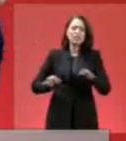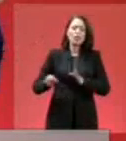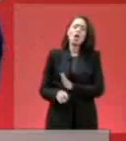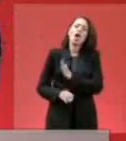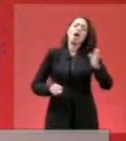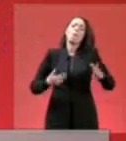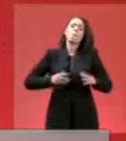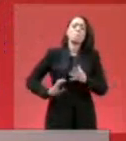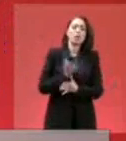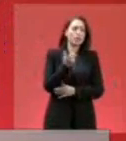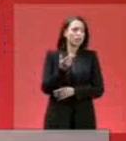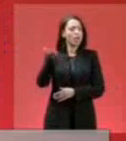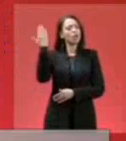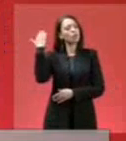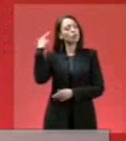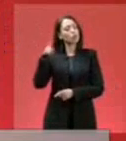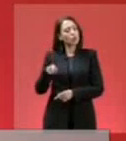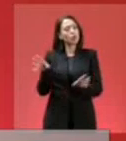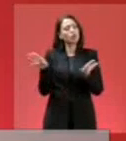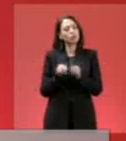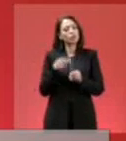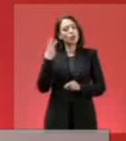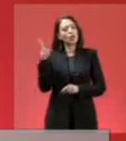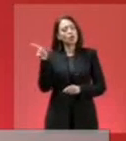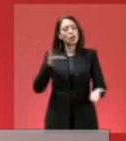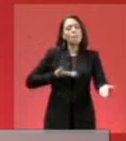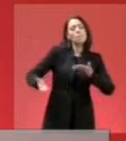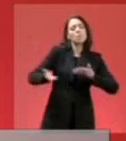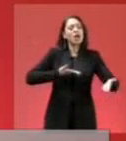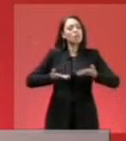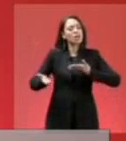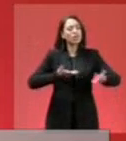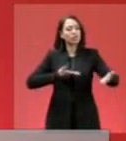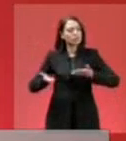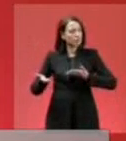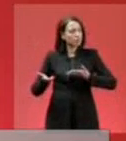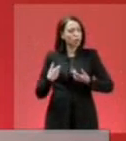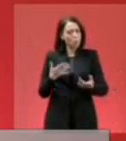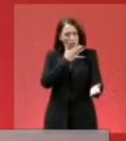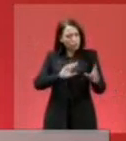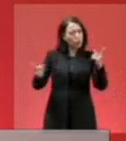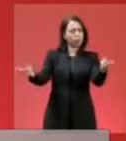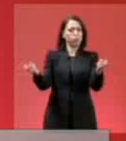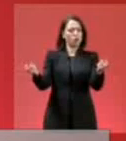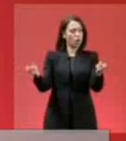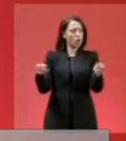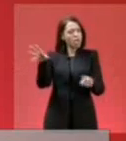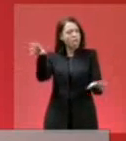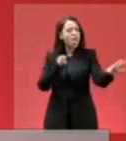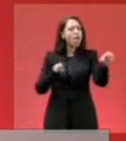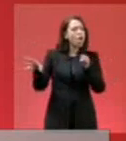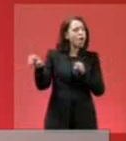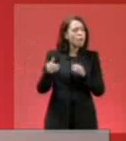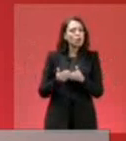παρένθεσης και σε κάθε στροφή της δύσκολης διαπραγμάτευσης προκλητικά έπαιρναν